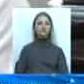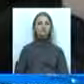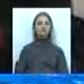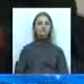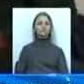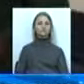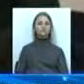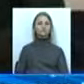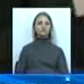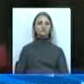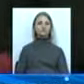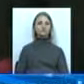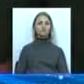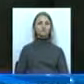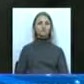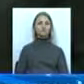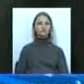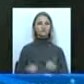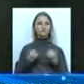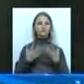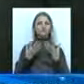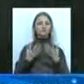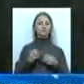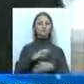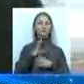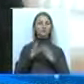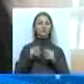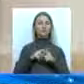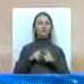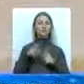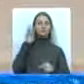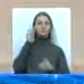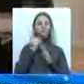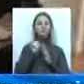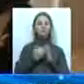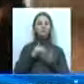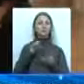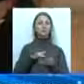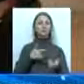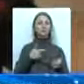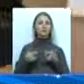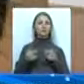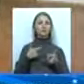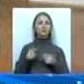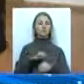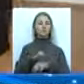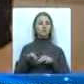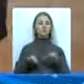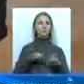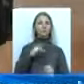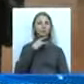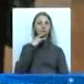жатырмыз. Бүгінде орталық мемлекетаралық бағдарламалардың шеңберінде Ресей Федерациясы мен Беларусь Республикасындағы әріптестермен